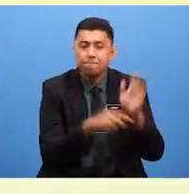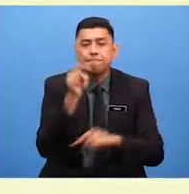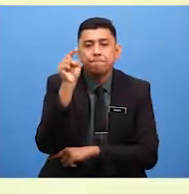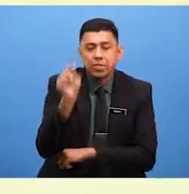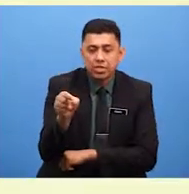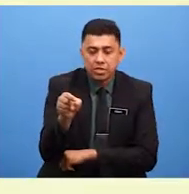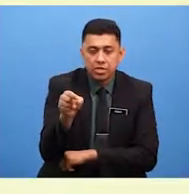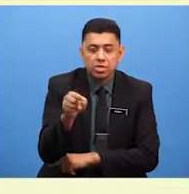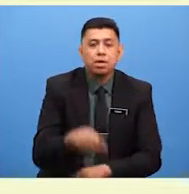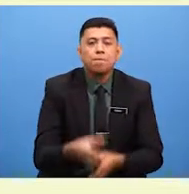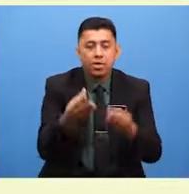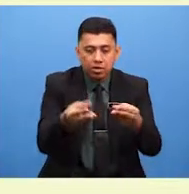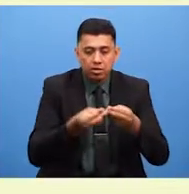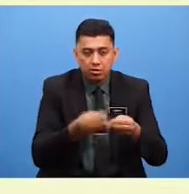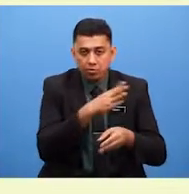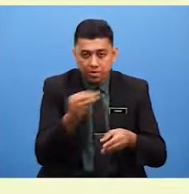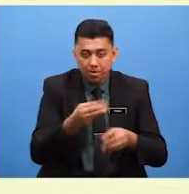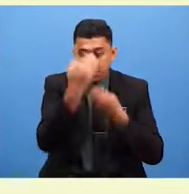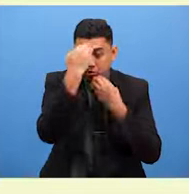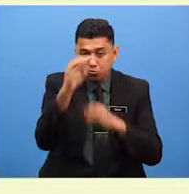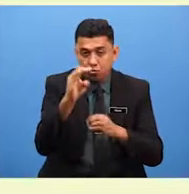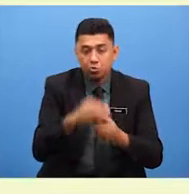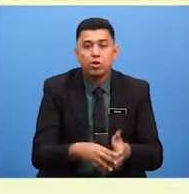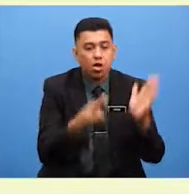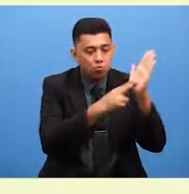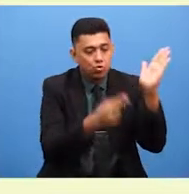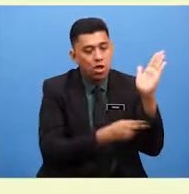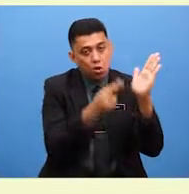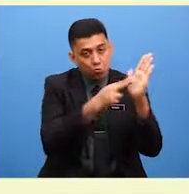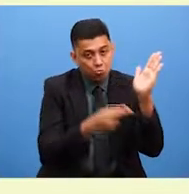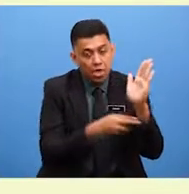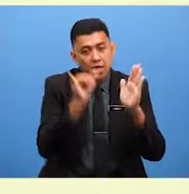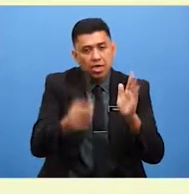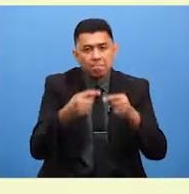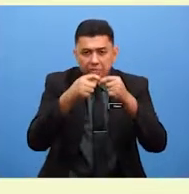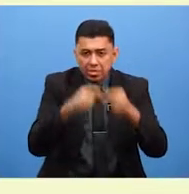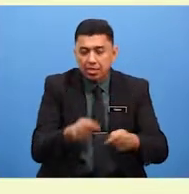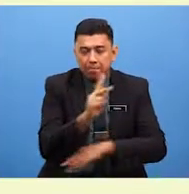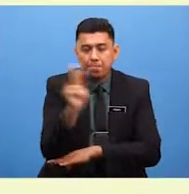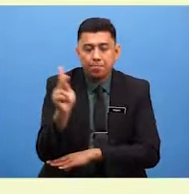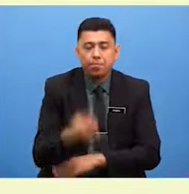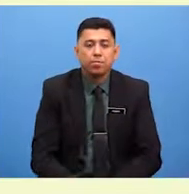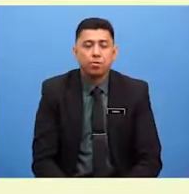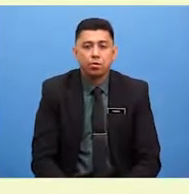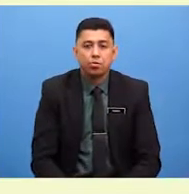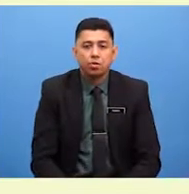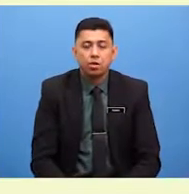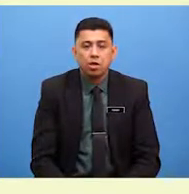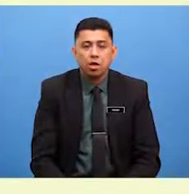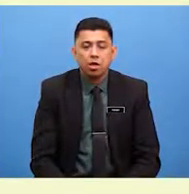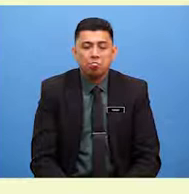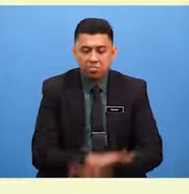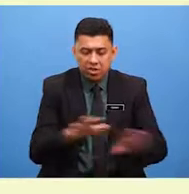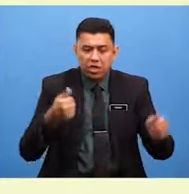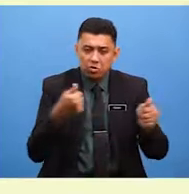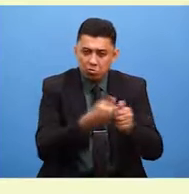haruslah menerima dan mematuhi undang-undang yang ditetapkan. Melanggar undang-undang